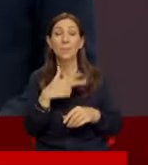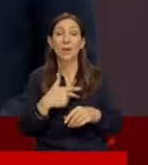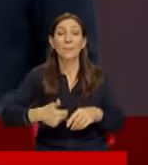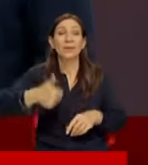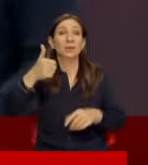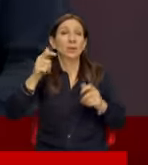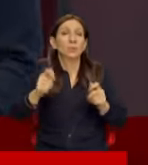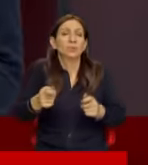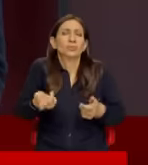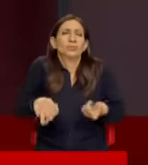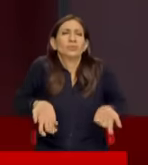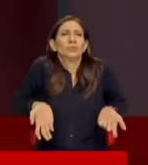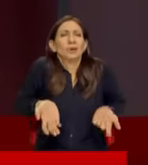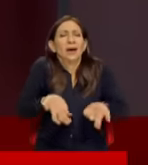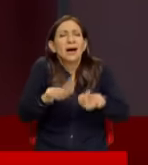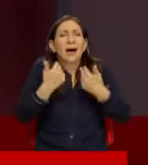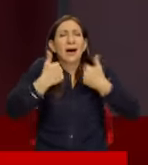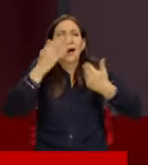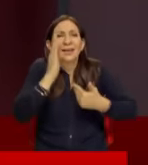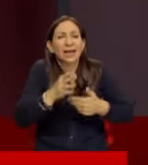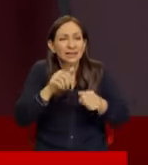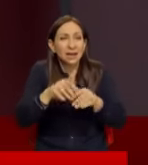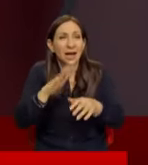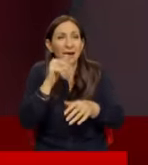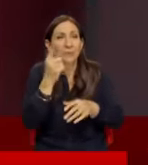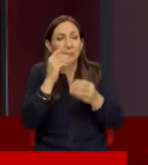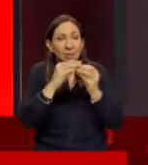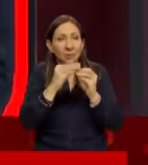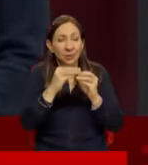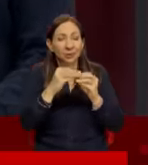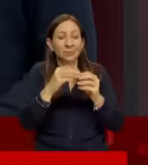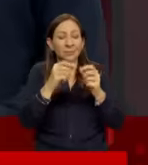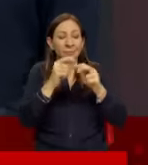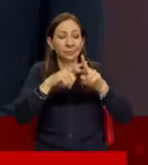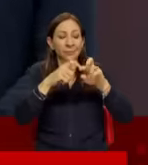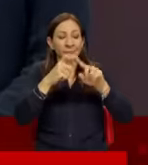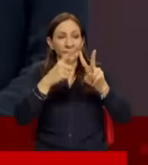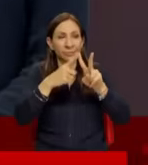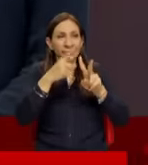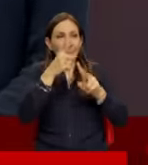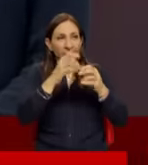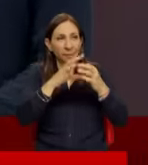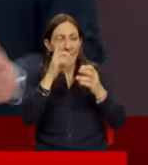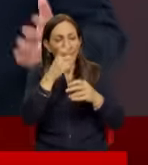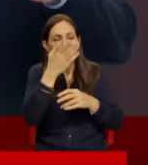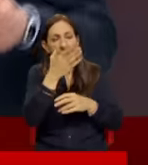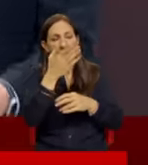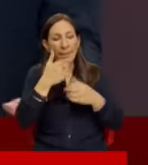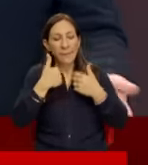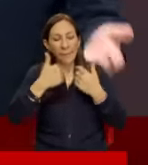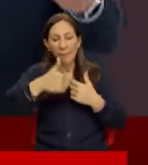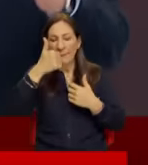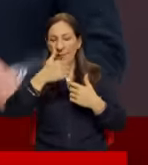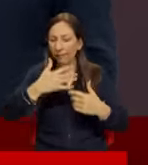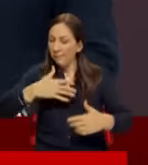başkanı yapıyorsunuz. Şimdi adalet sistemimizdeki herhangi bir sorunu Bartın Ulus Belediye Başkanlığı çözebilir mi? Adalet Bakanı